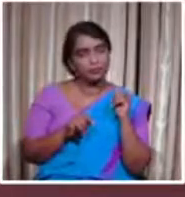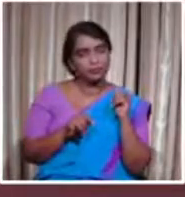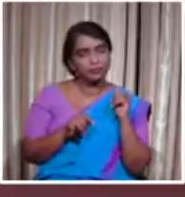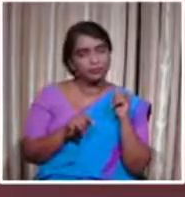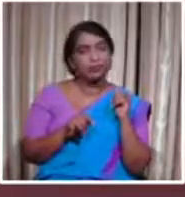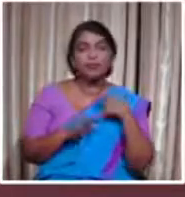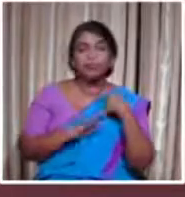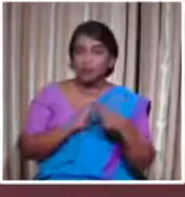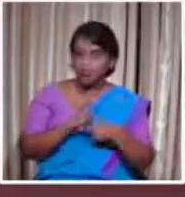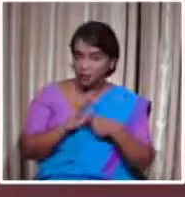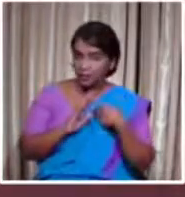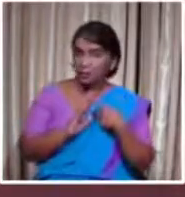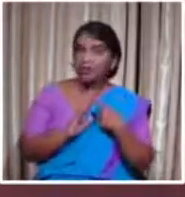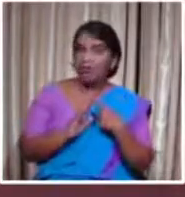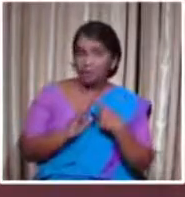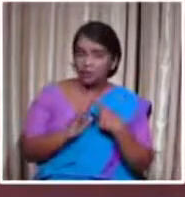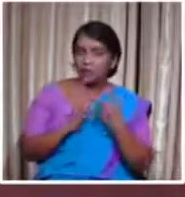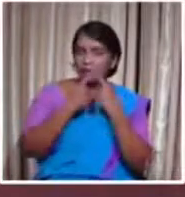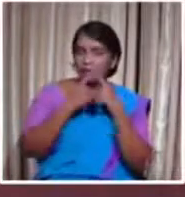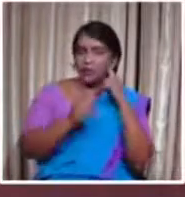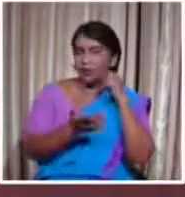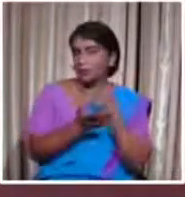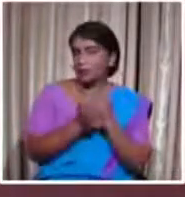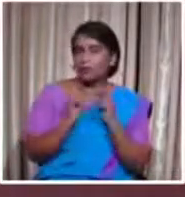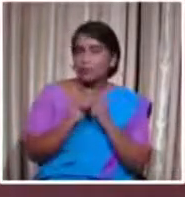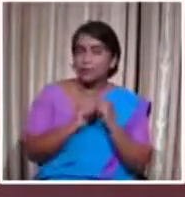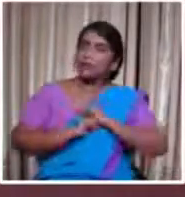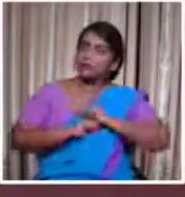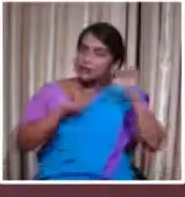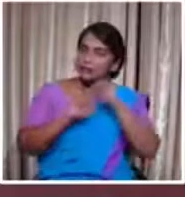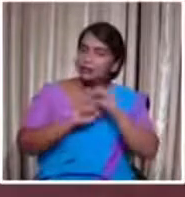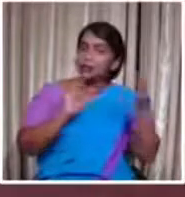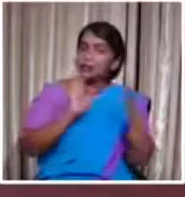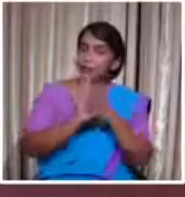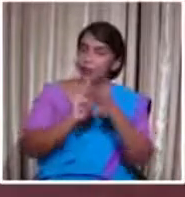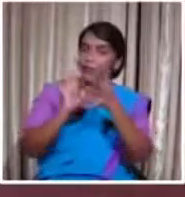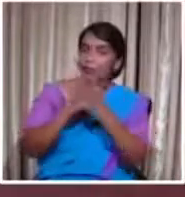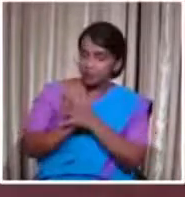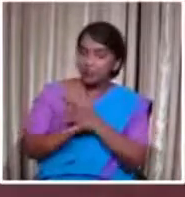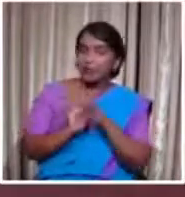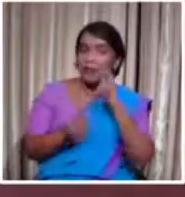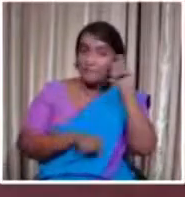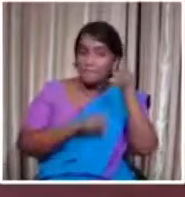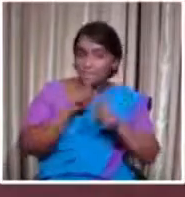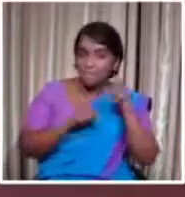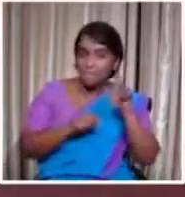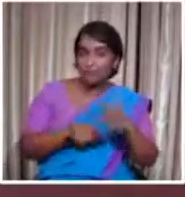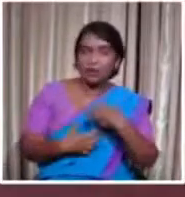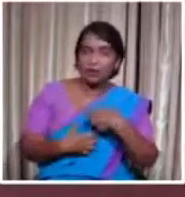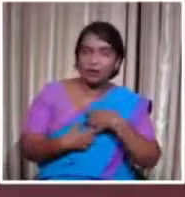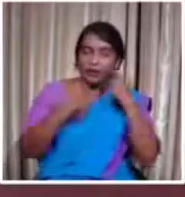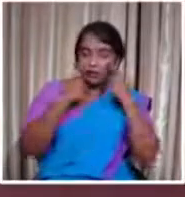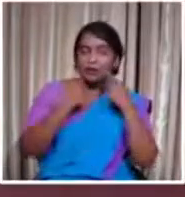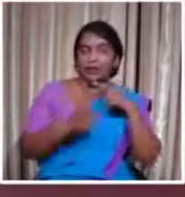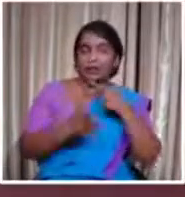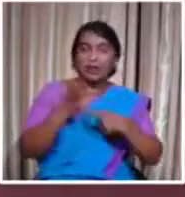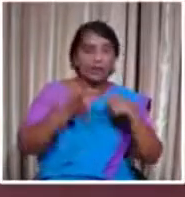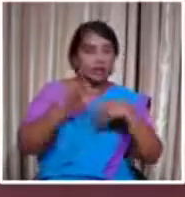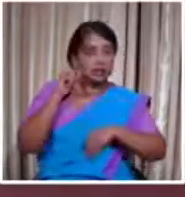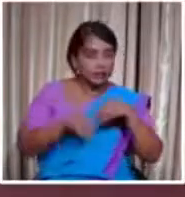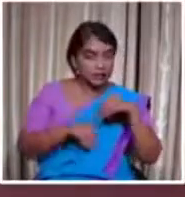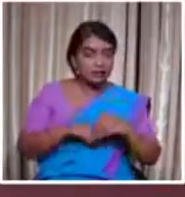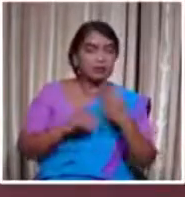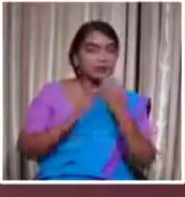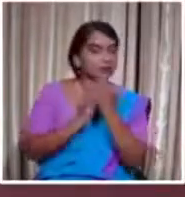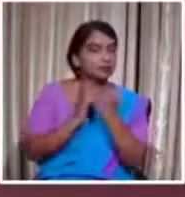මේ රටේ නොයෙක් දුෂ්කරතා හේතු නොවන අරගල සමතු එකතු වුණත් ජනතාවගේ කඳුළු මතින් නොයෙක් දේශපාලන හා වෙනත්